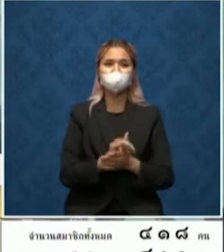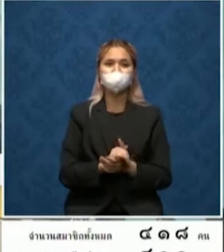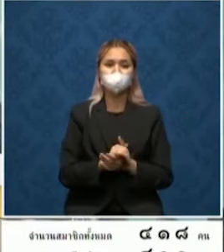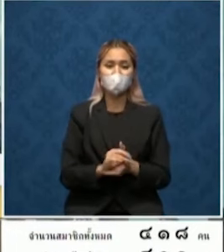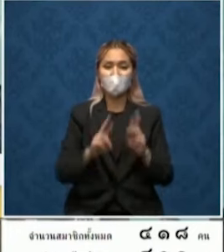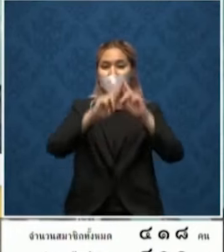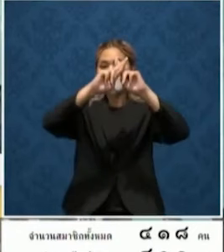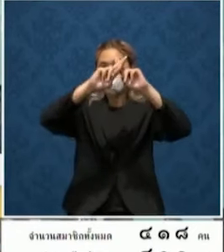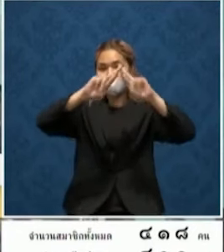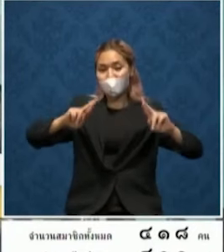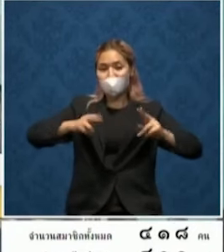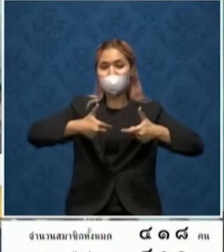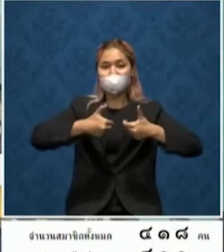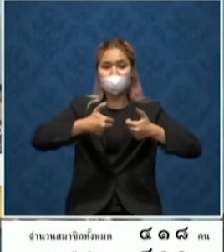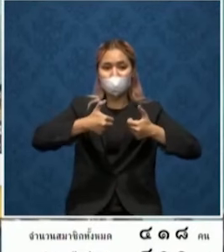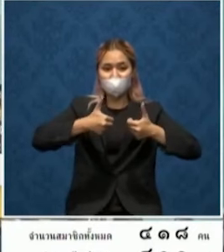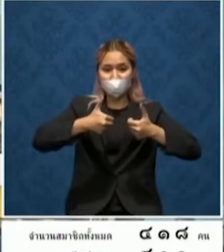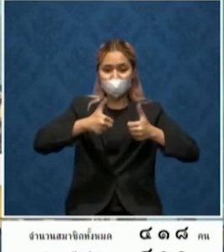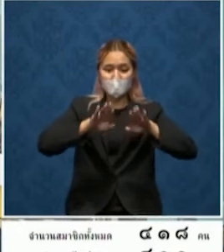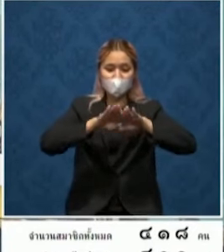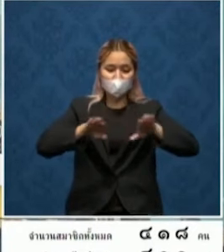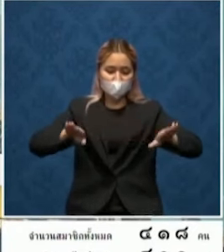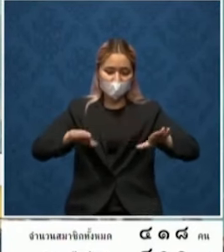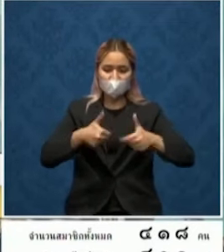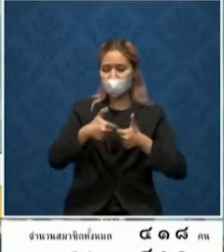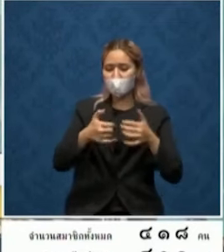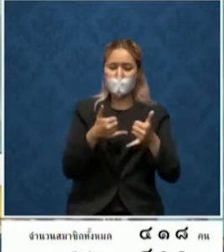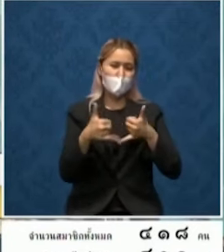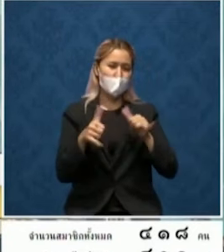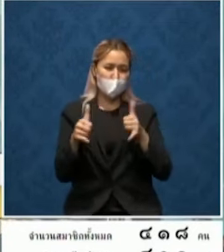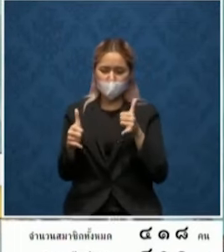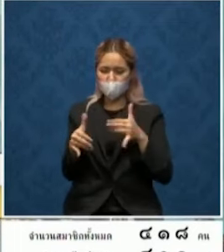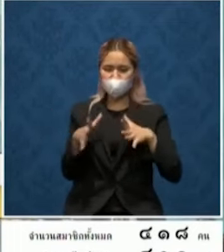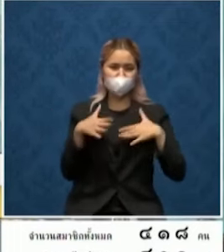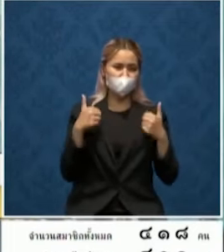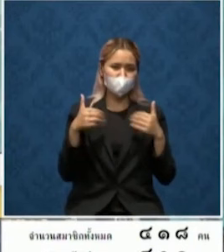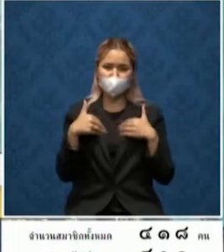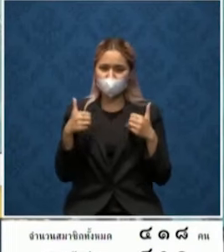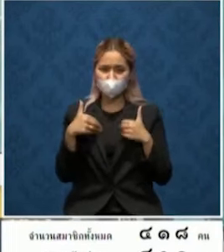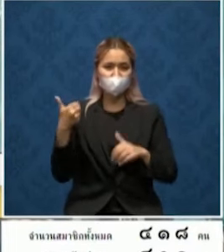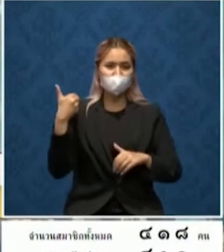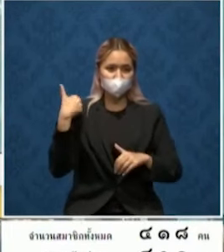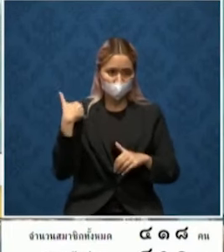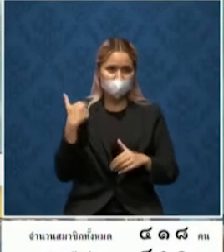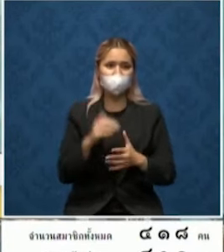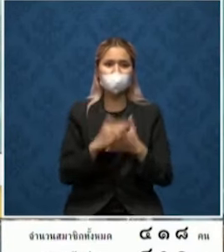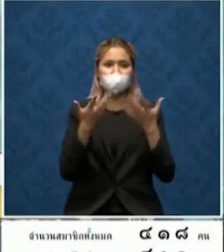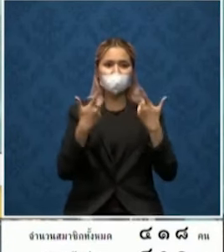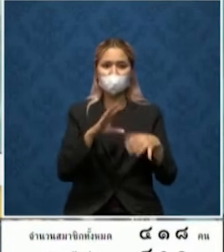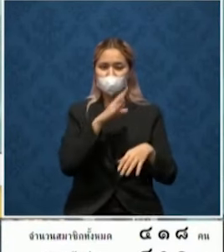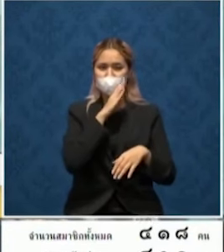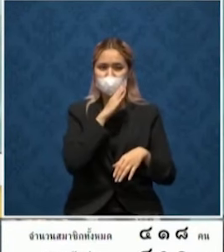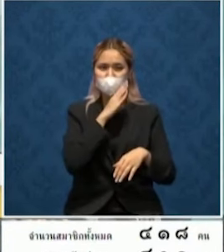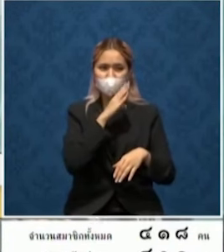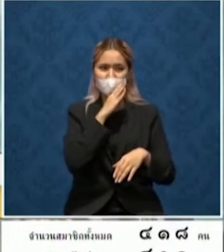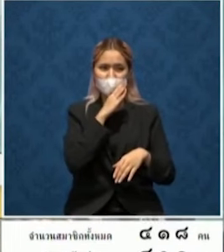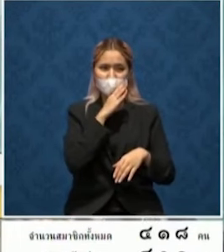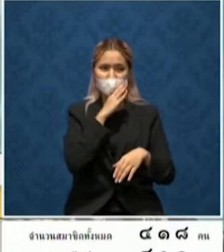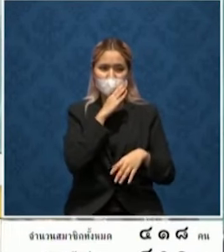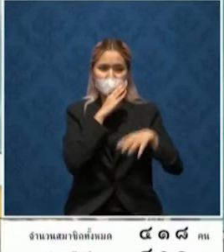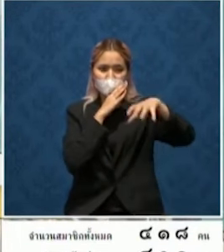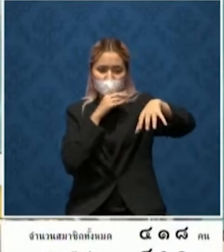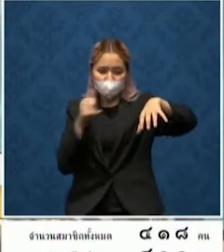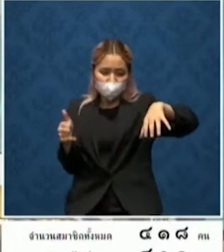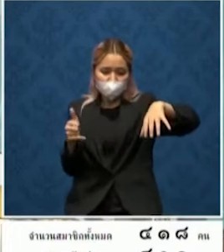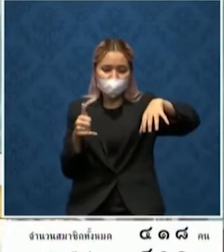ร้านเกมค่ะเด็กๆเล่นบอร์ดเกมกันก็กลัวระแวงนะคะชายชาติทหารแท้ๆนะคะแทนที่จะไปสู้รบกับอริราชศัตรูไปสู้รบกับ